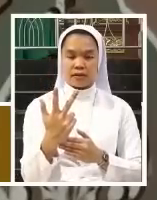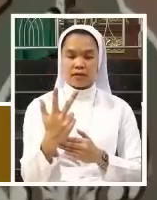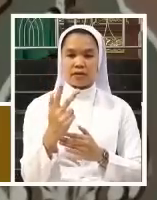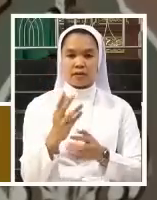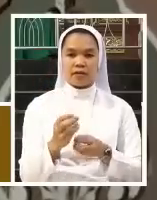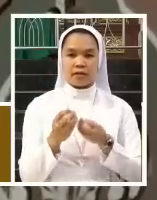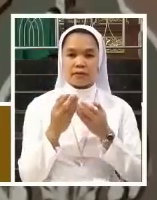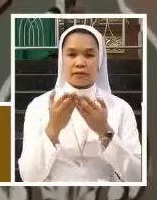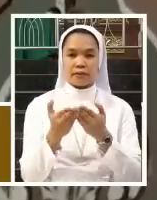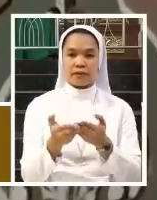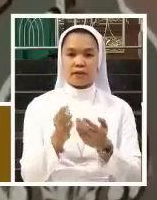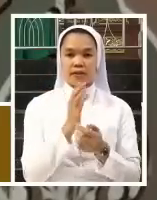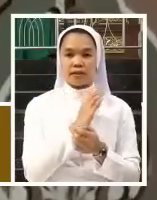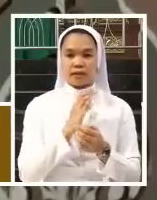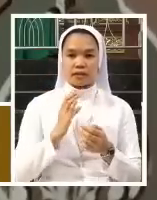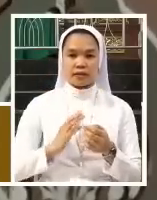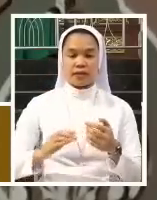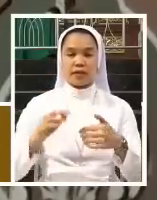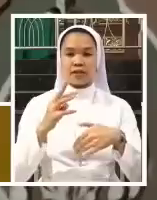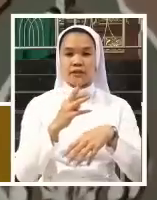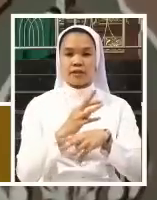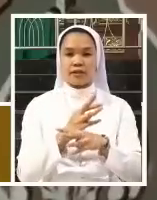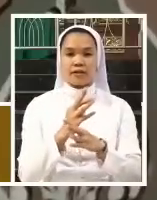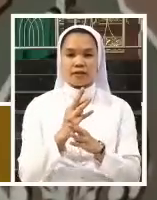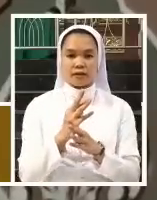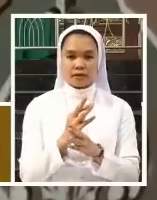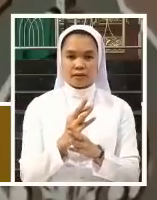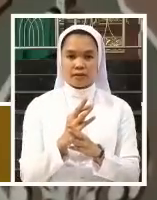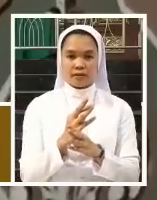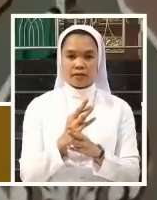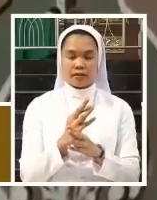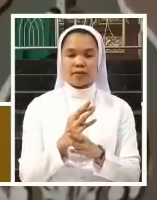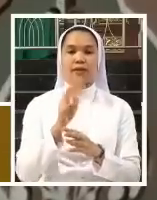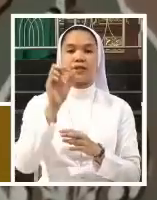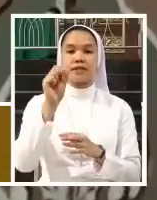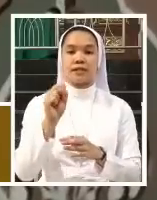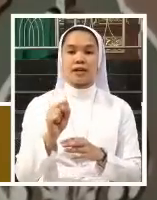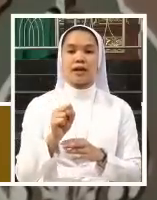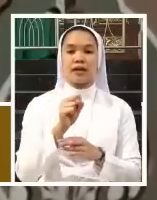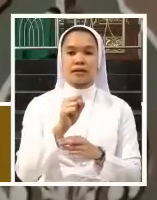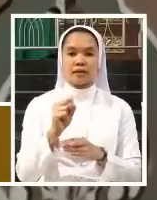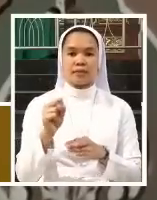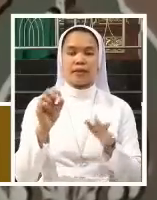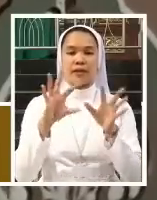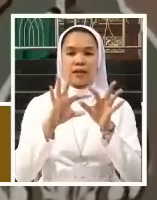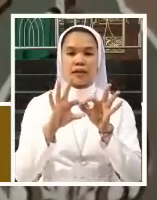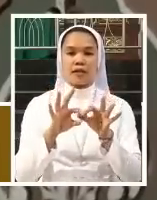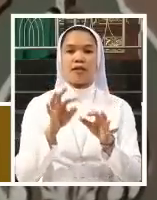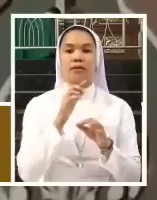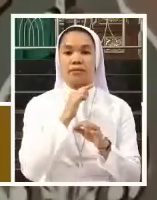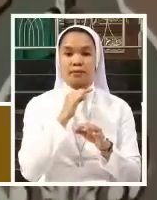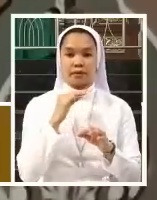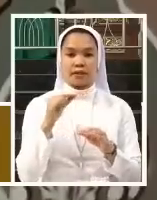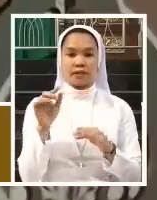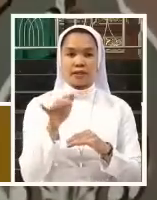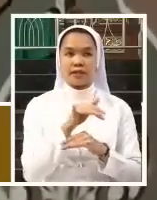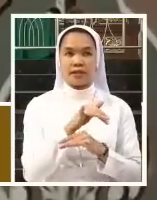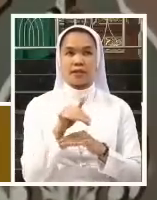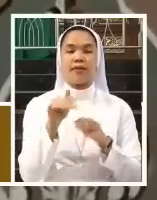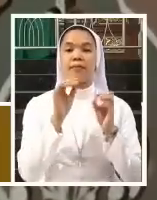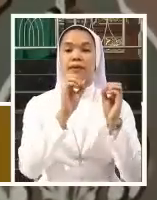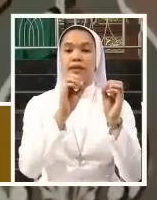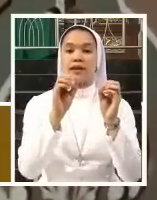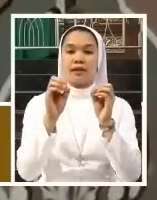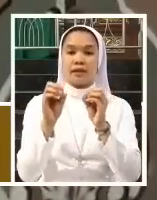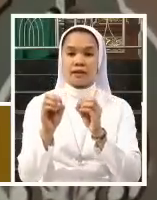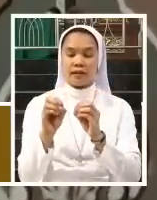Kristo, igigibuhon niya ang sakramento kapag kapadi, siring man itutukdo sa